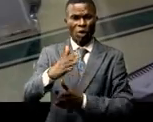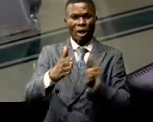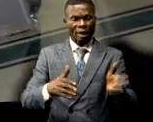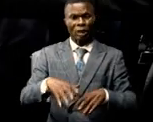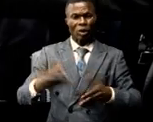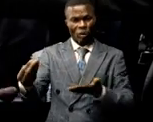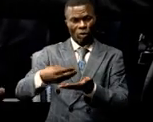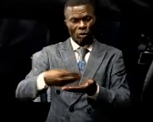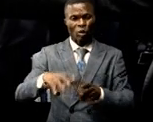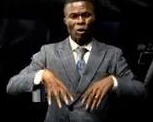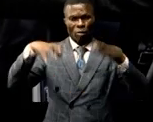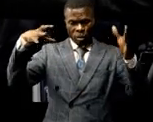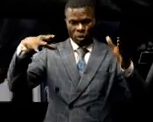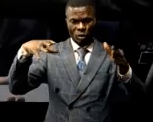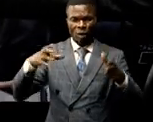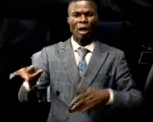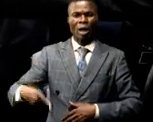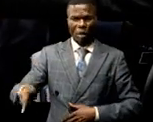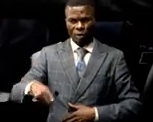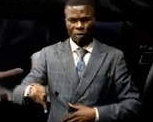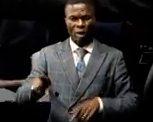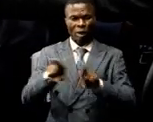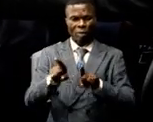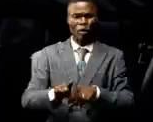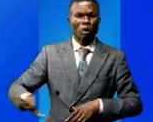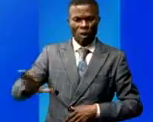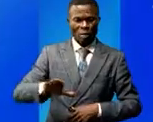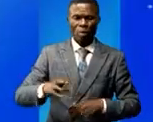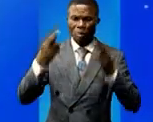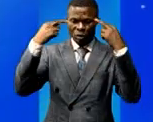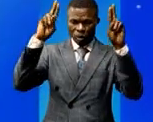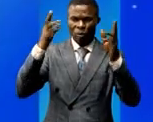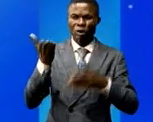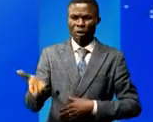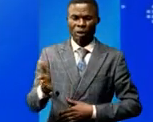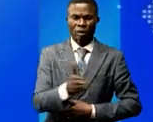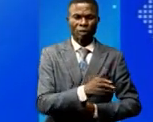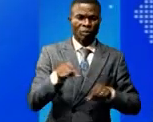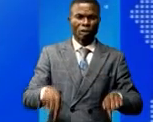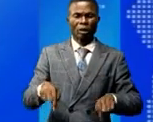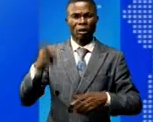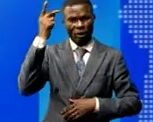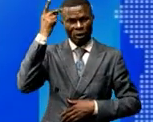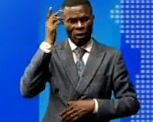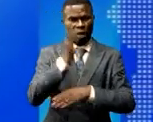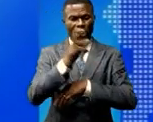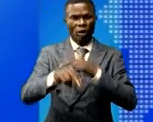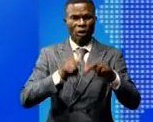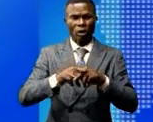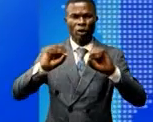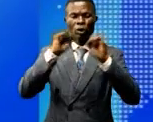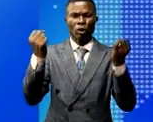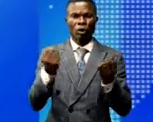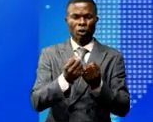et la province, comme la nation, pourront se retrouver. Retour à Kinshasa, le Conseil national de la société civile